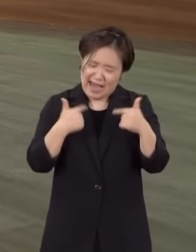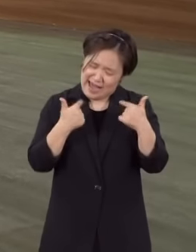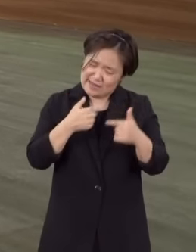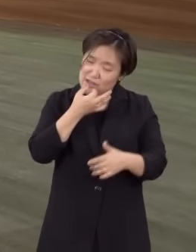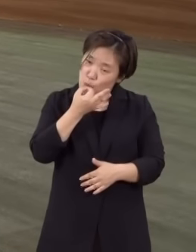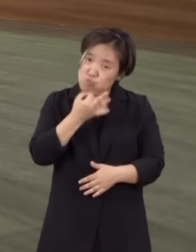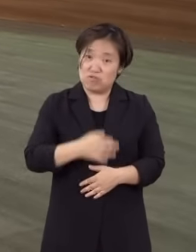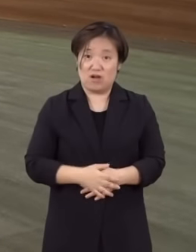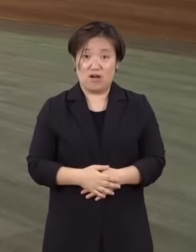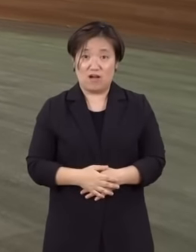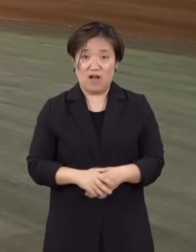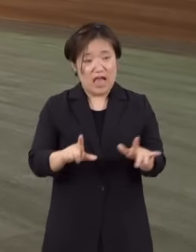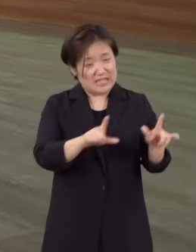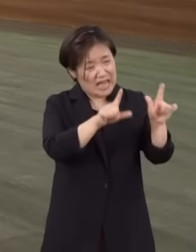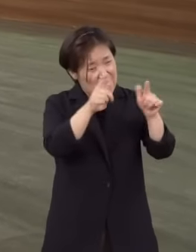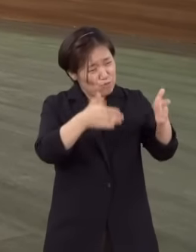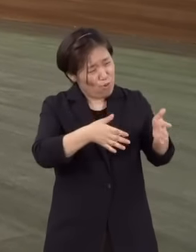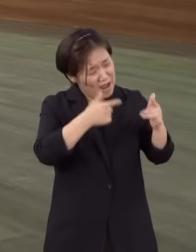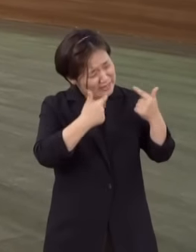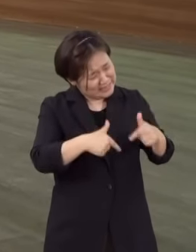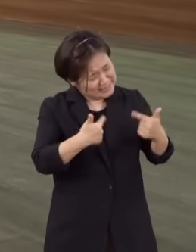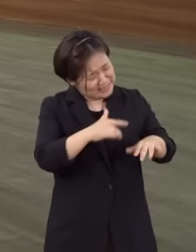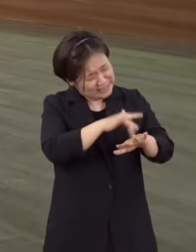염불해도 습관처럼